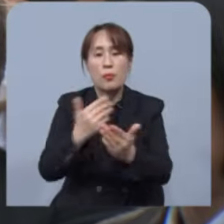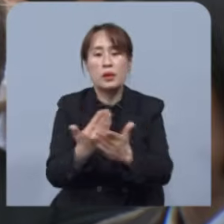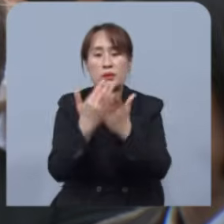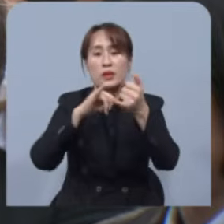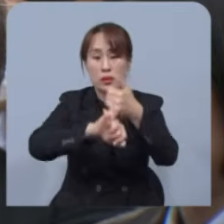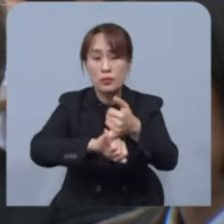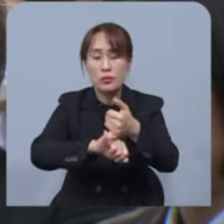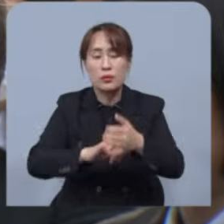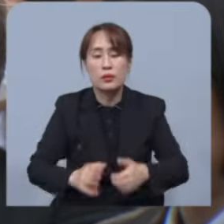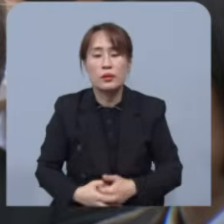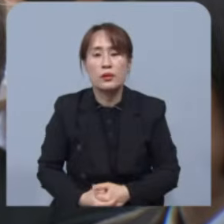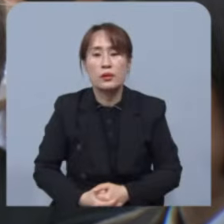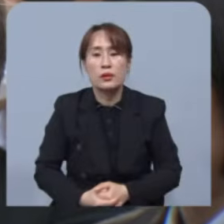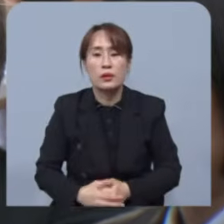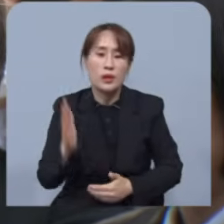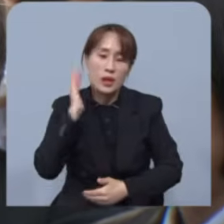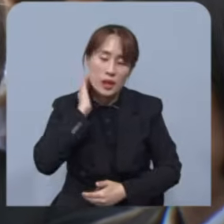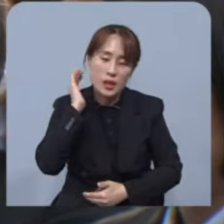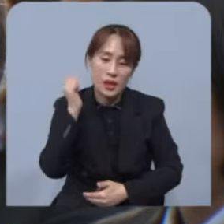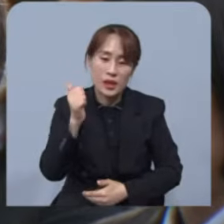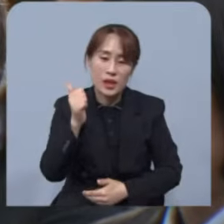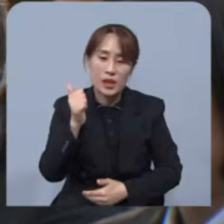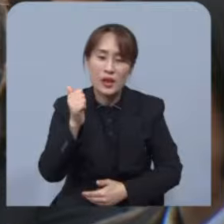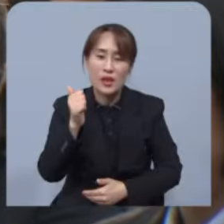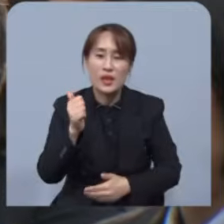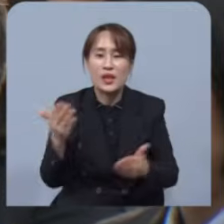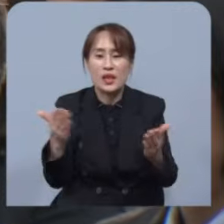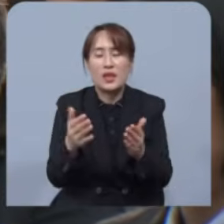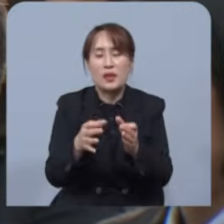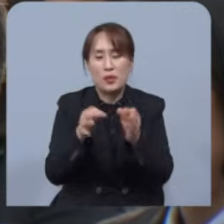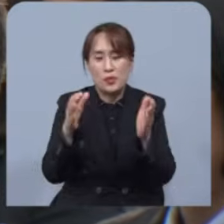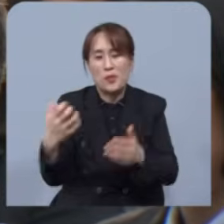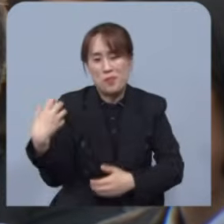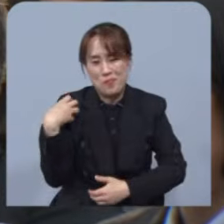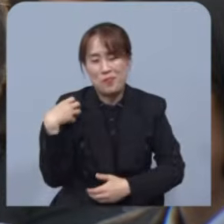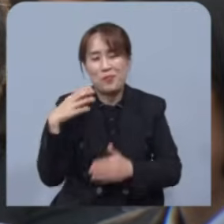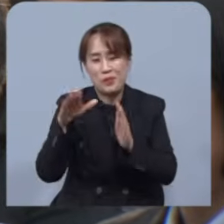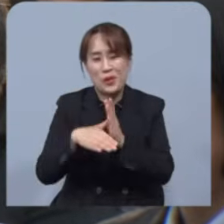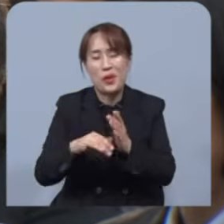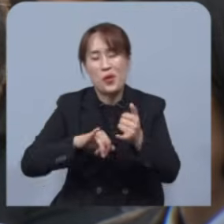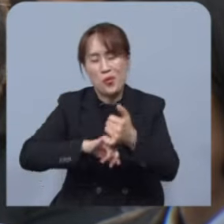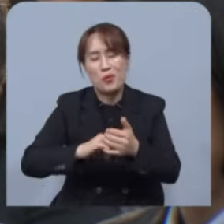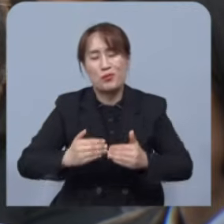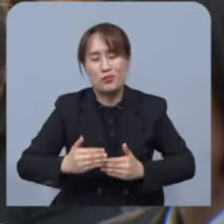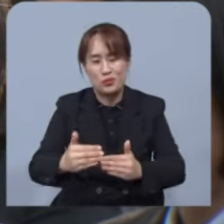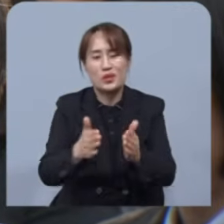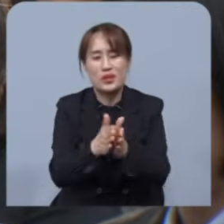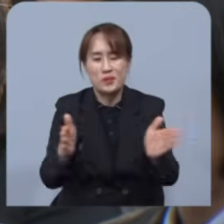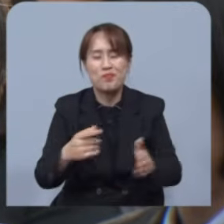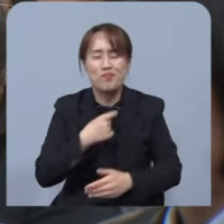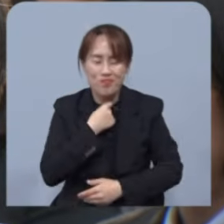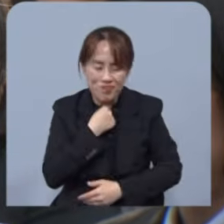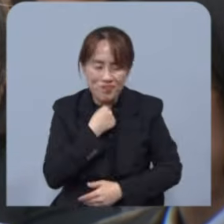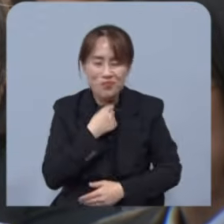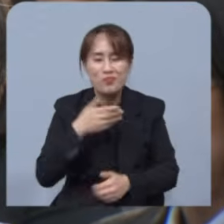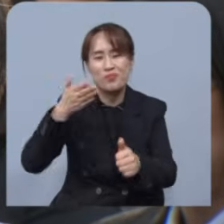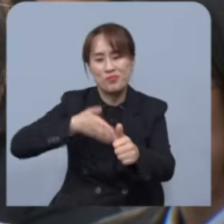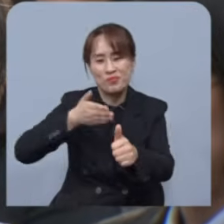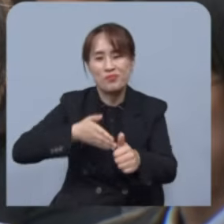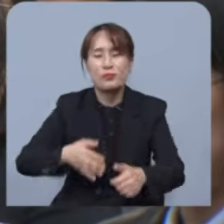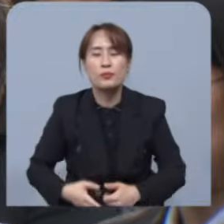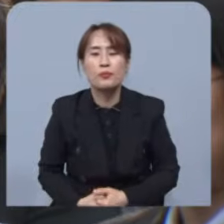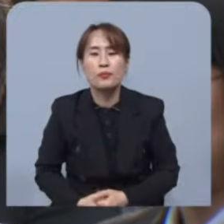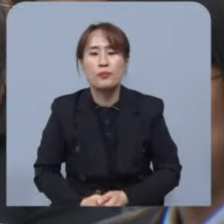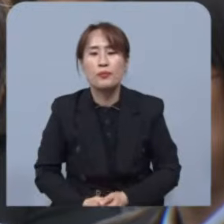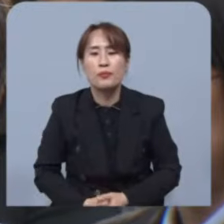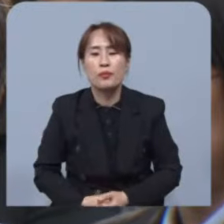하셨습니다. 그래서 대통령님이 하시는 임기 동안에는 적어도 추진이 시작될 수 있으면 좋겠다라는 부탁을 좀 드리고